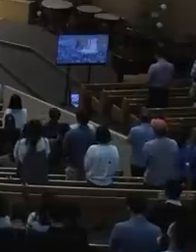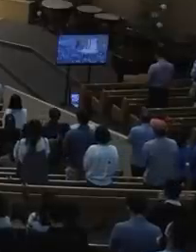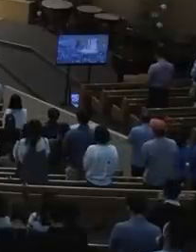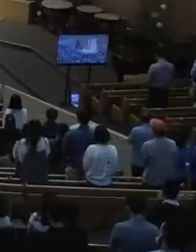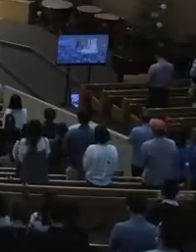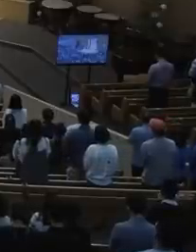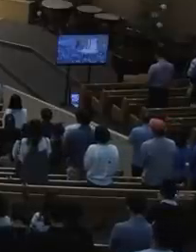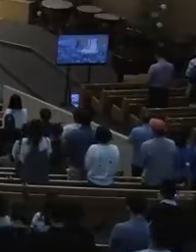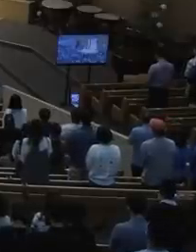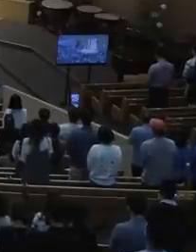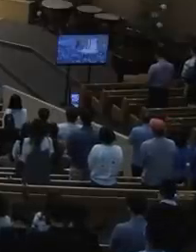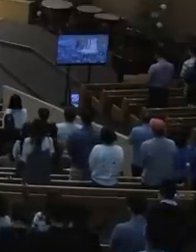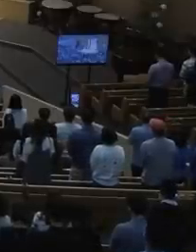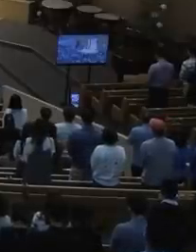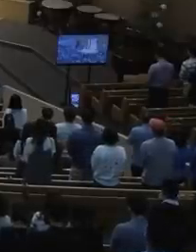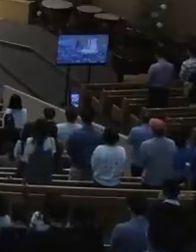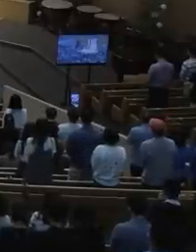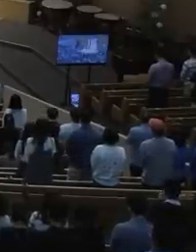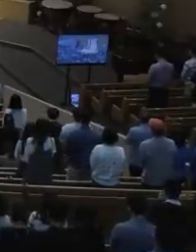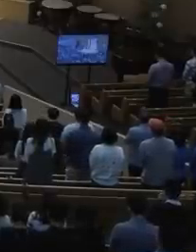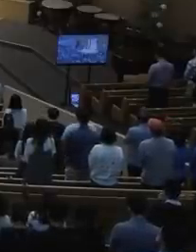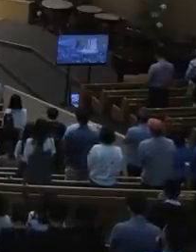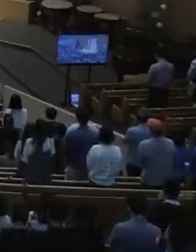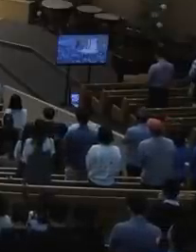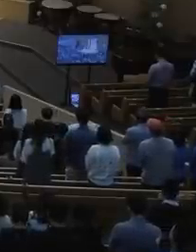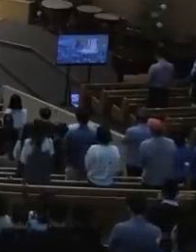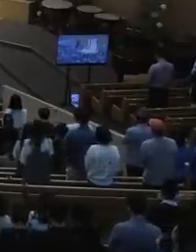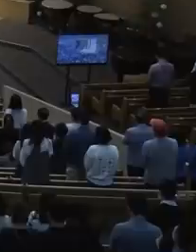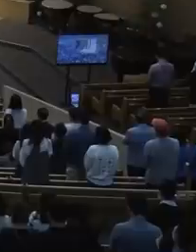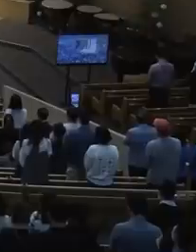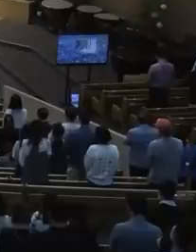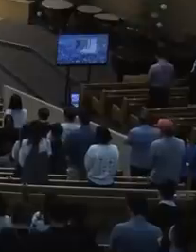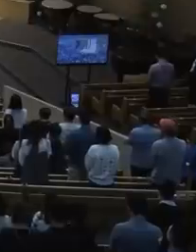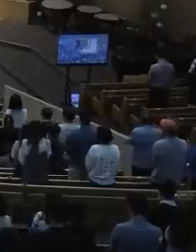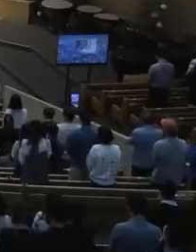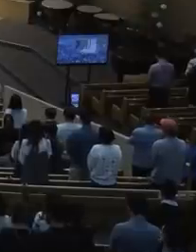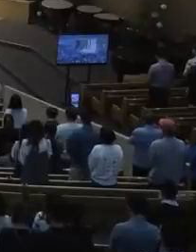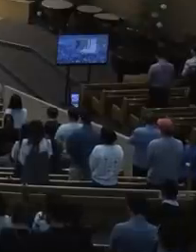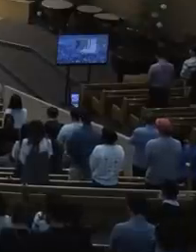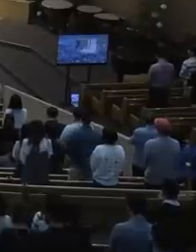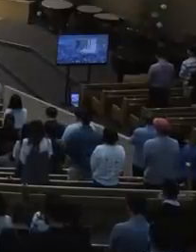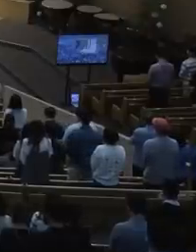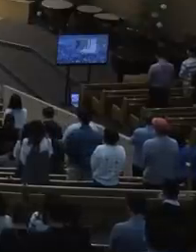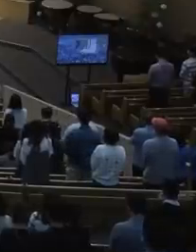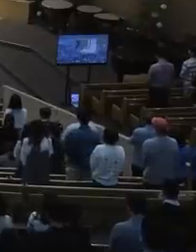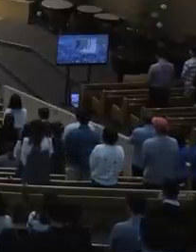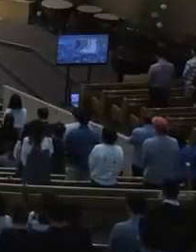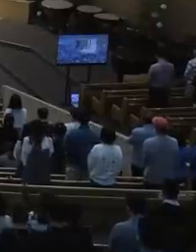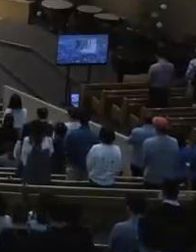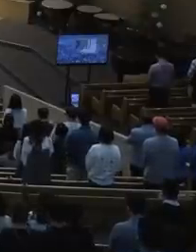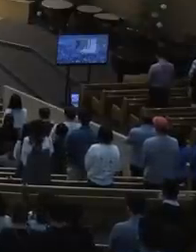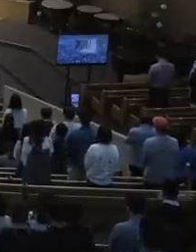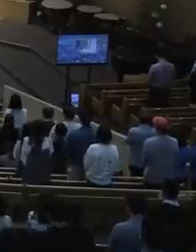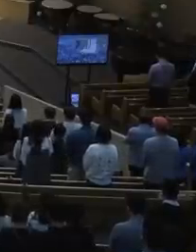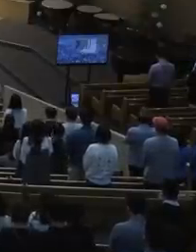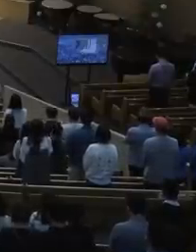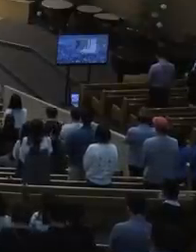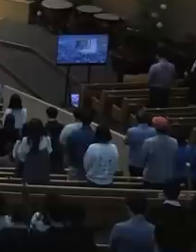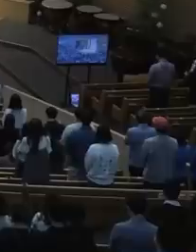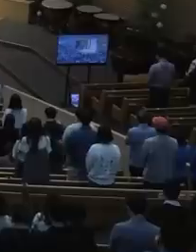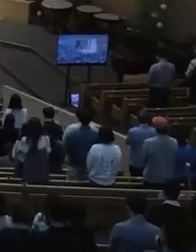느껴 주 싱 두 글자 제가 없는 내용이라 봤냐 아주 사라져야 대해